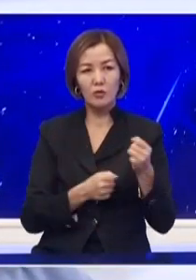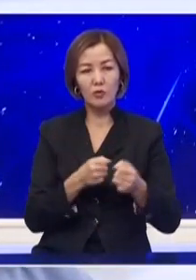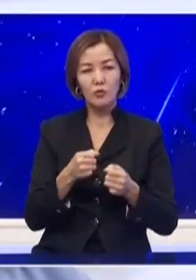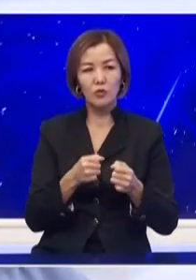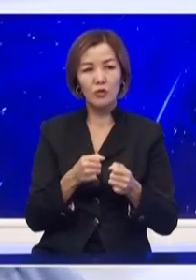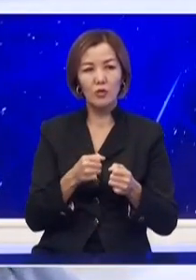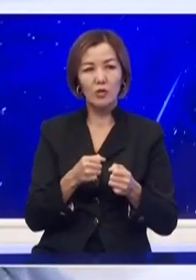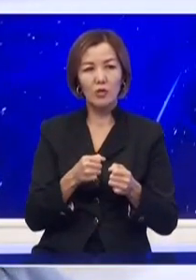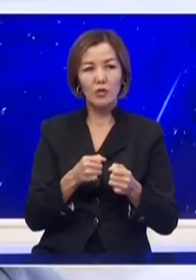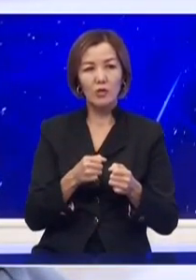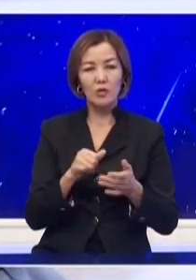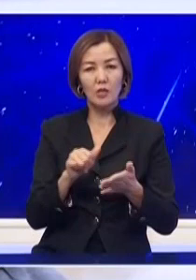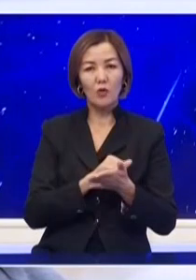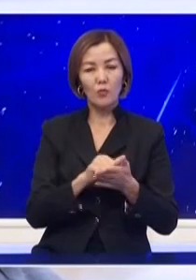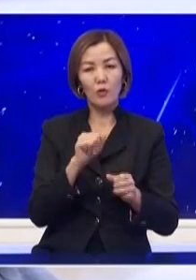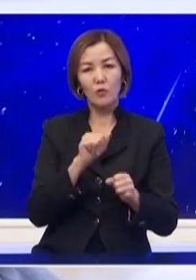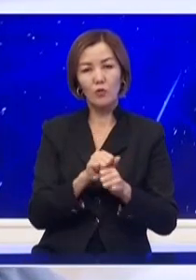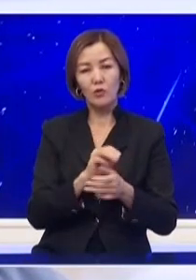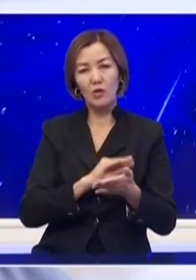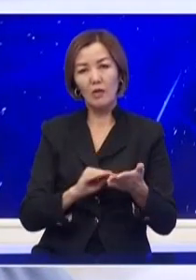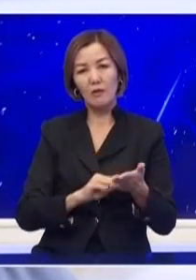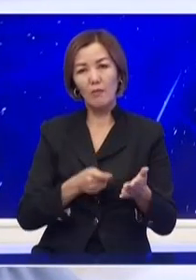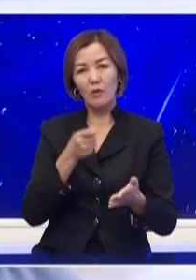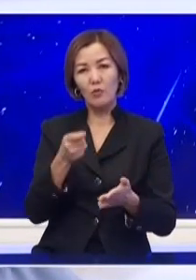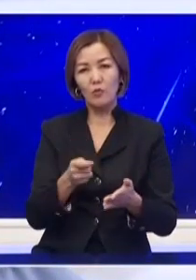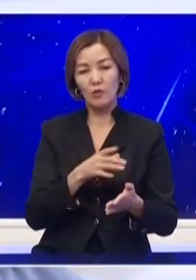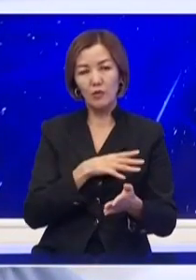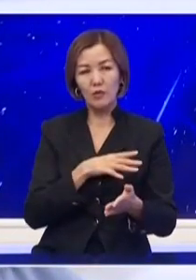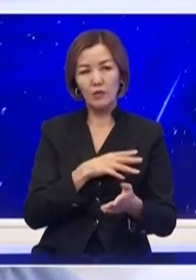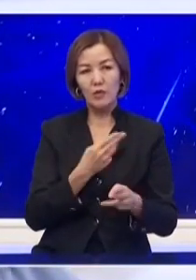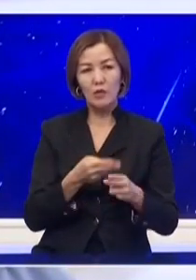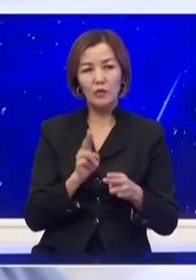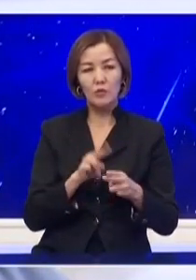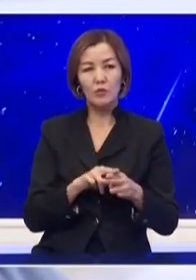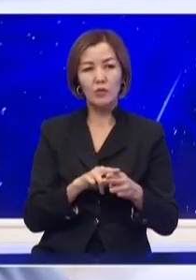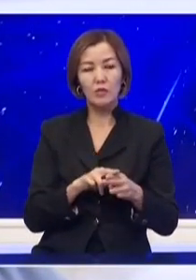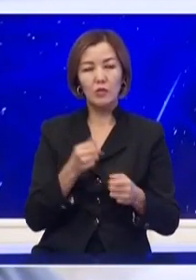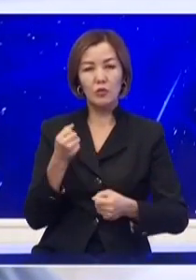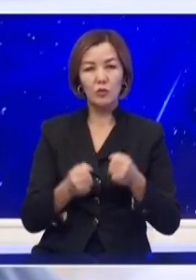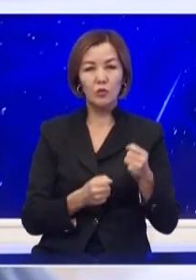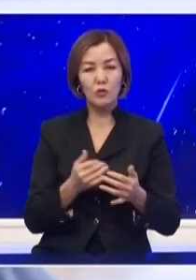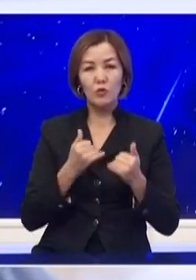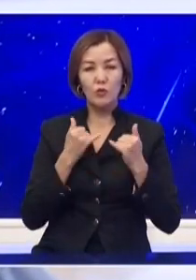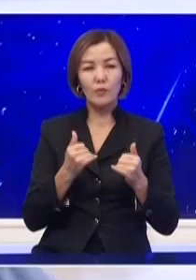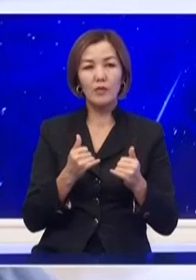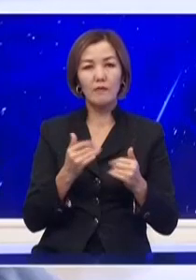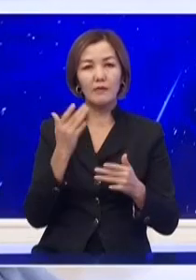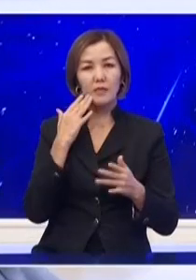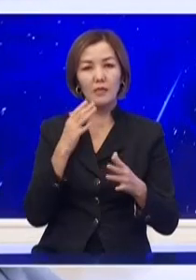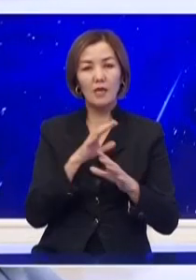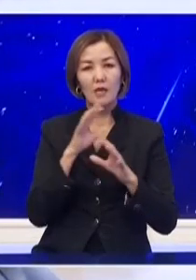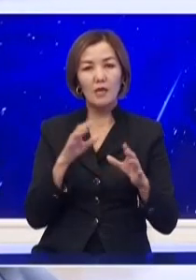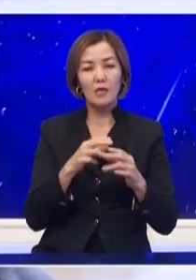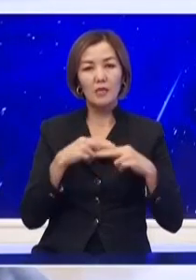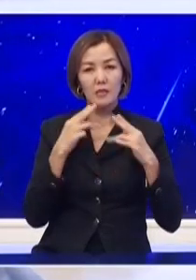куәлігінен айырылады, хаттама толтырылды. Сондықтан жүргізушілер, құрметті жүргізушілер, жол